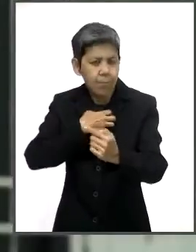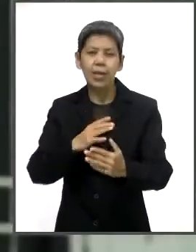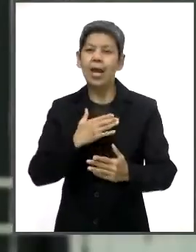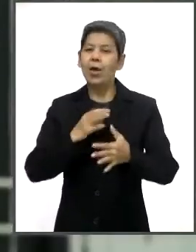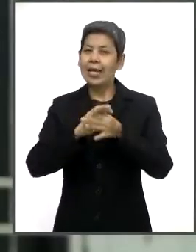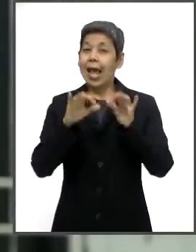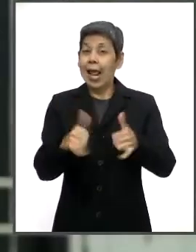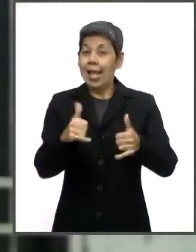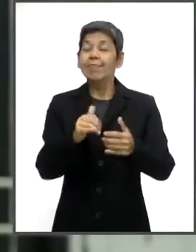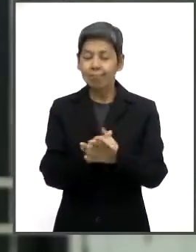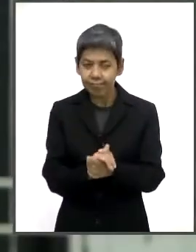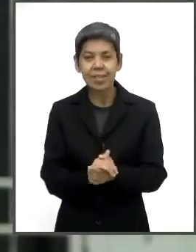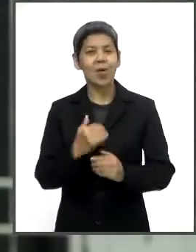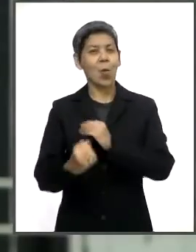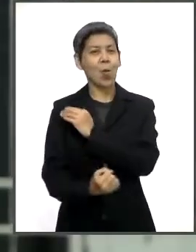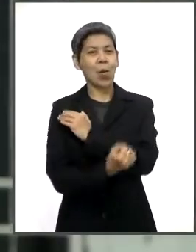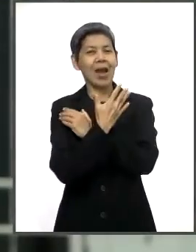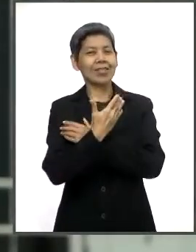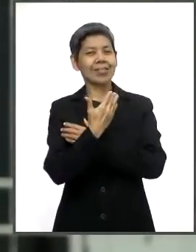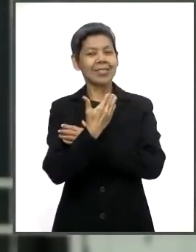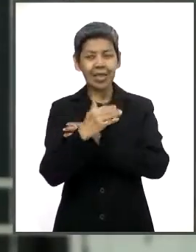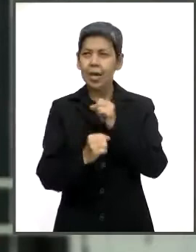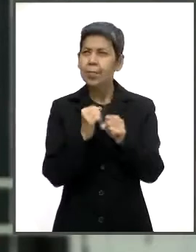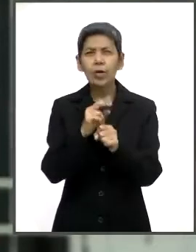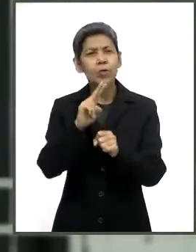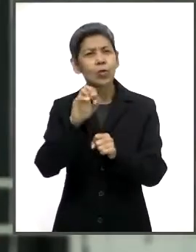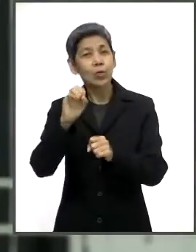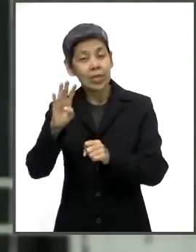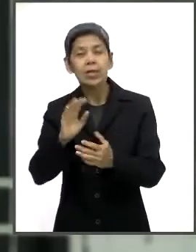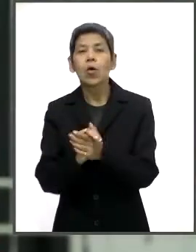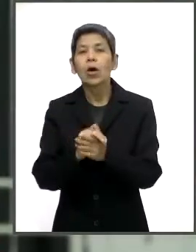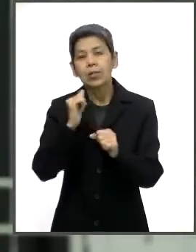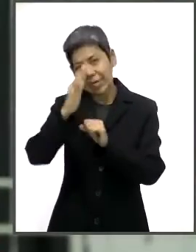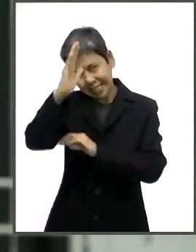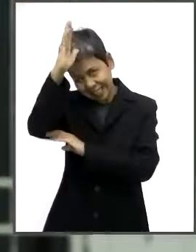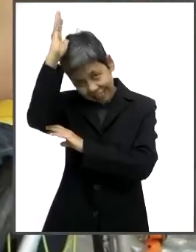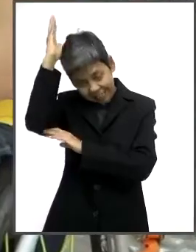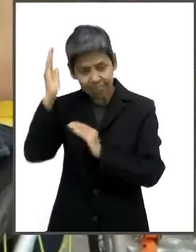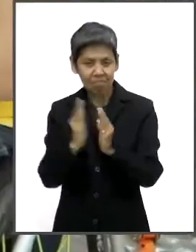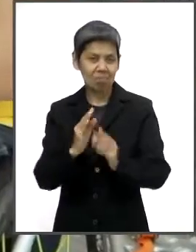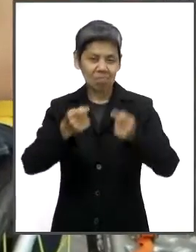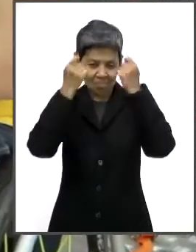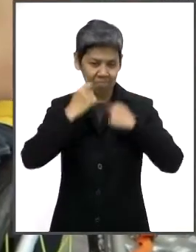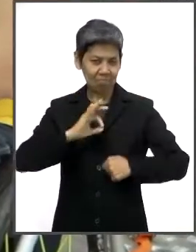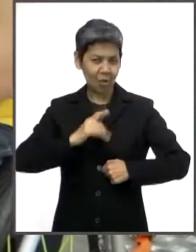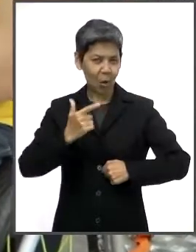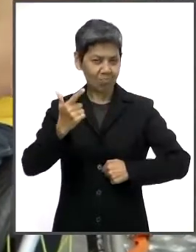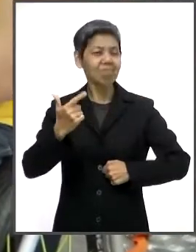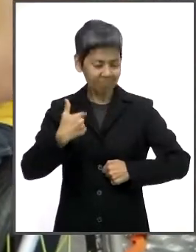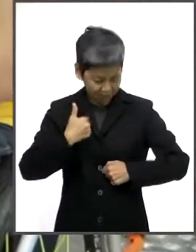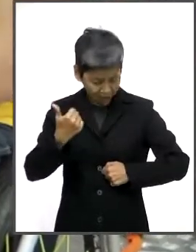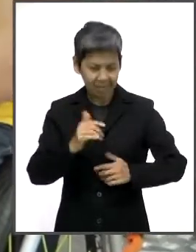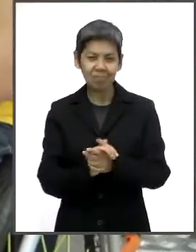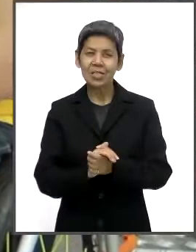ความฝันที่เราเล่นกีฬามาสุดท้ายก็ได้มีโอกาสในปี2004ที่ประเทศกรีซผลก็ได้เหรียญทองค่ะตอนนั้น